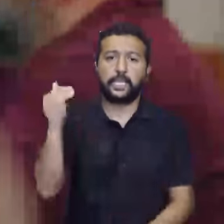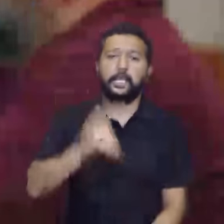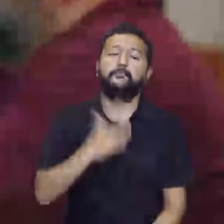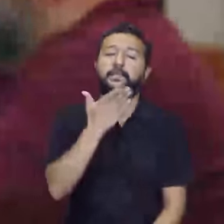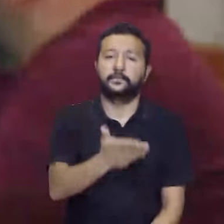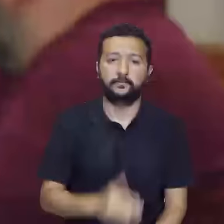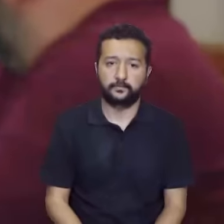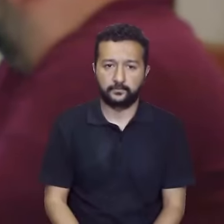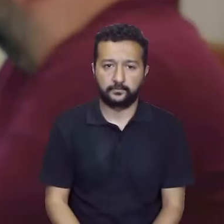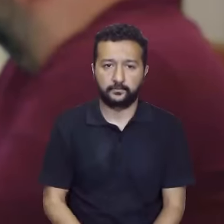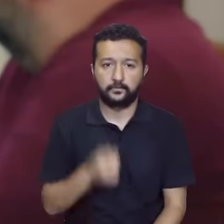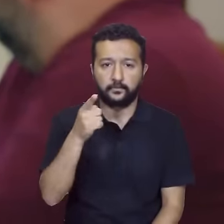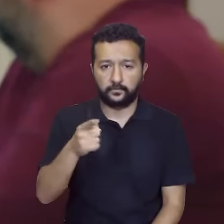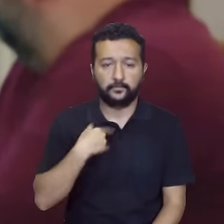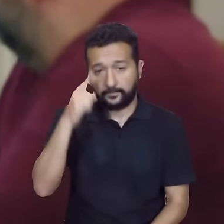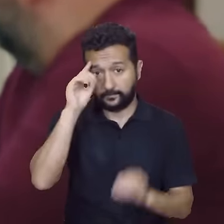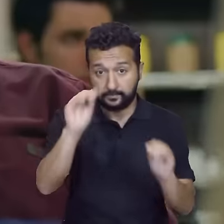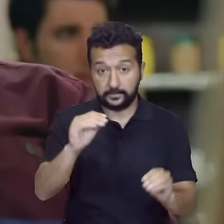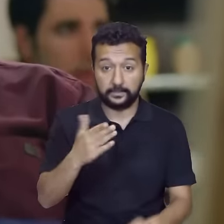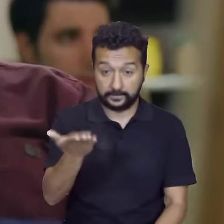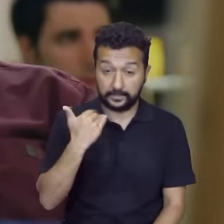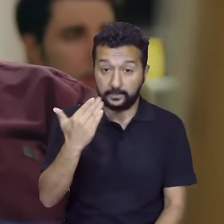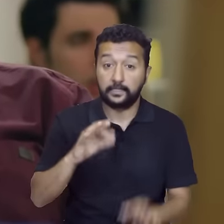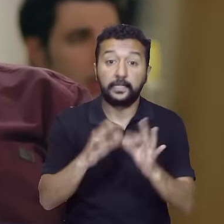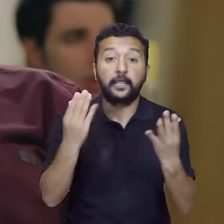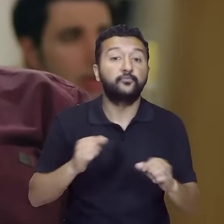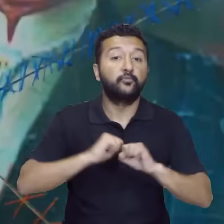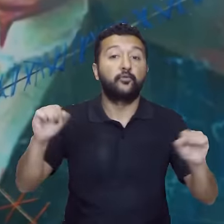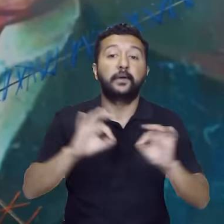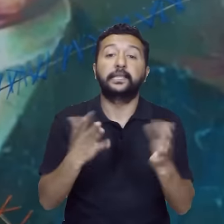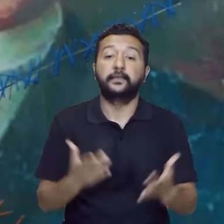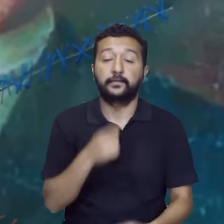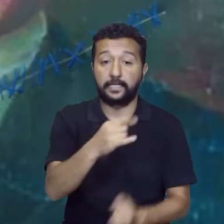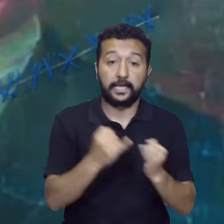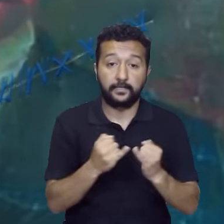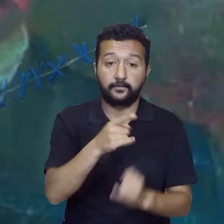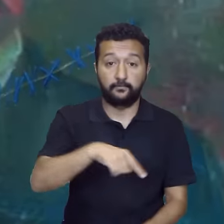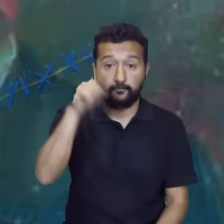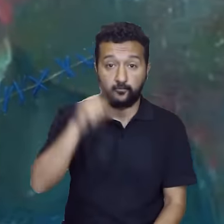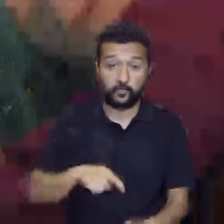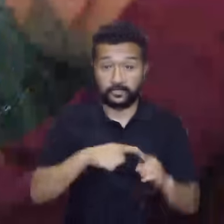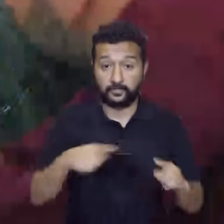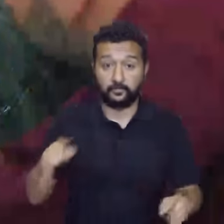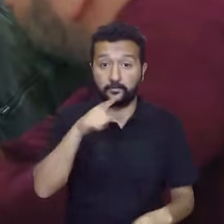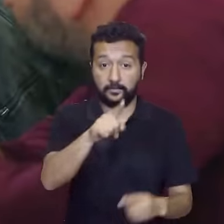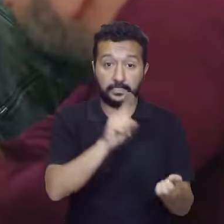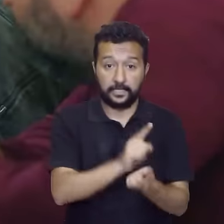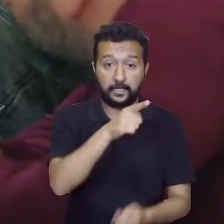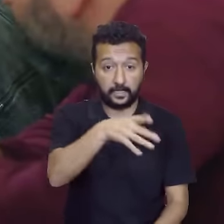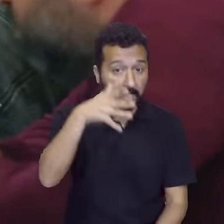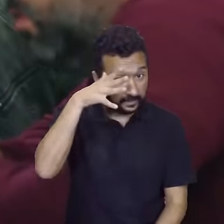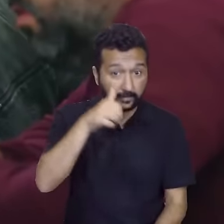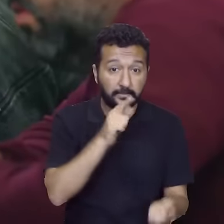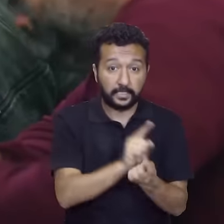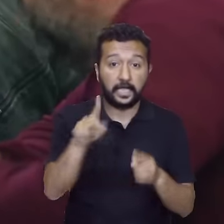gelmezdi. Bombayı patlatıyorum, yaklaşın. Neymiş be, ne bombası? Tabloyla karşılıklı kardeşim, oturuyorlar. Bugün itibariyle bu yandaki